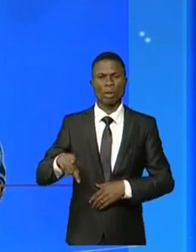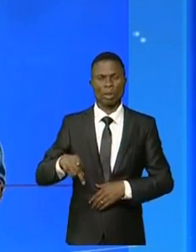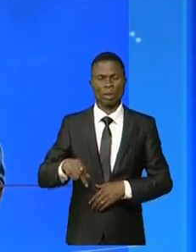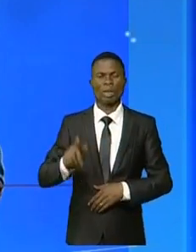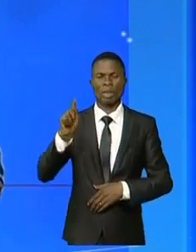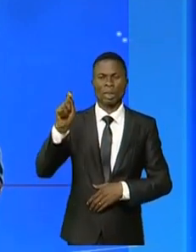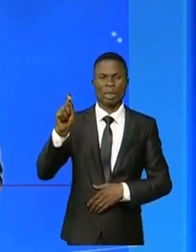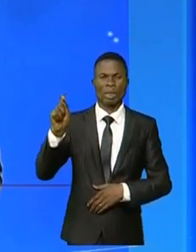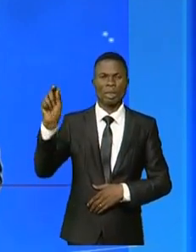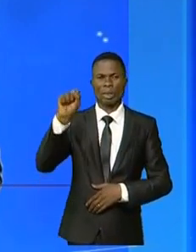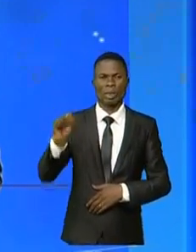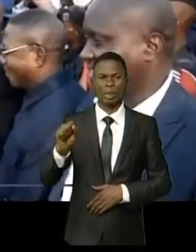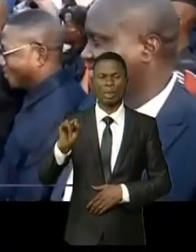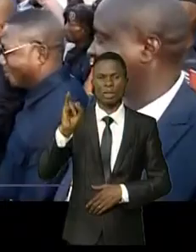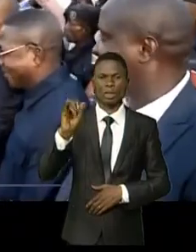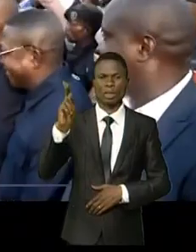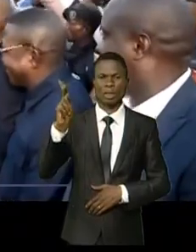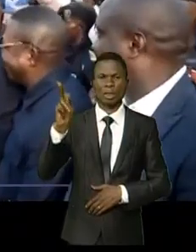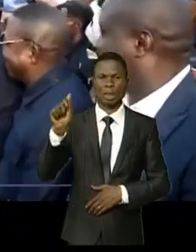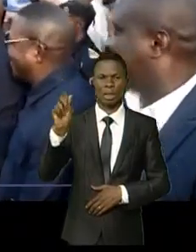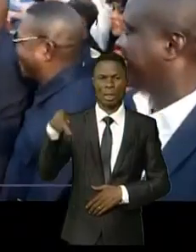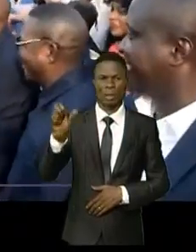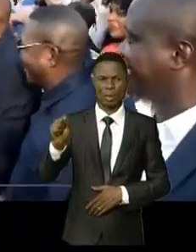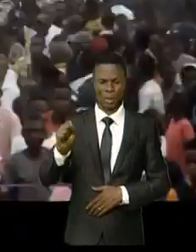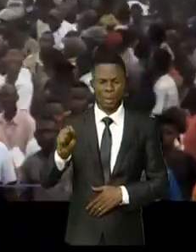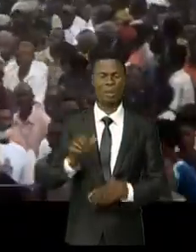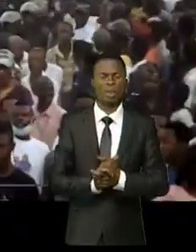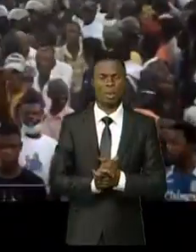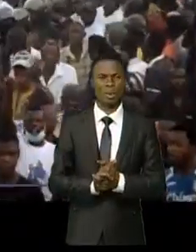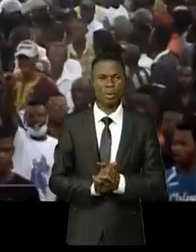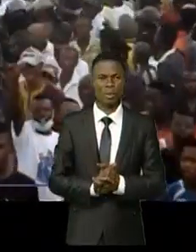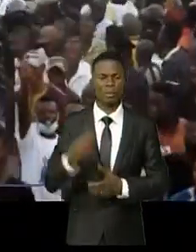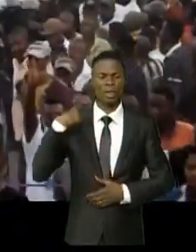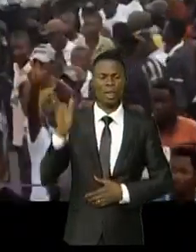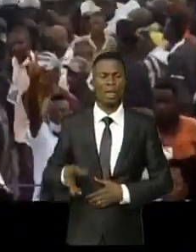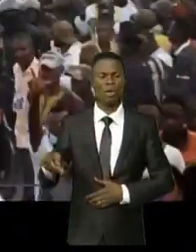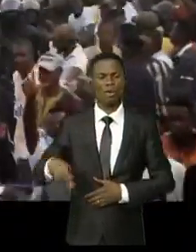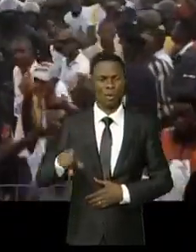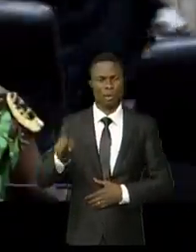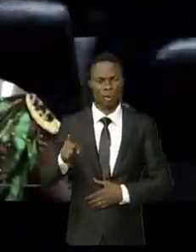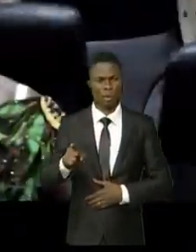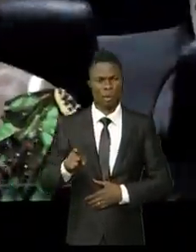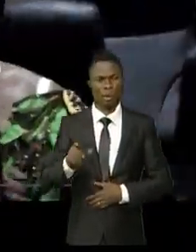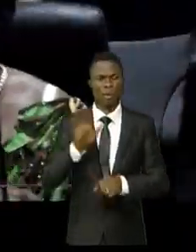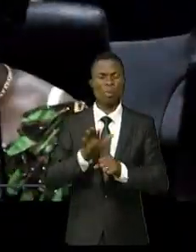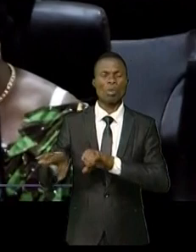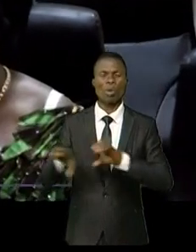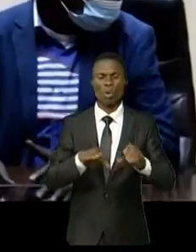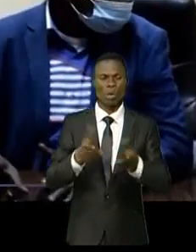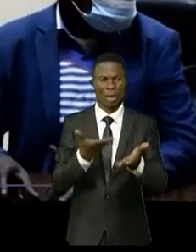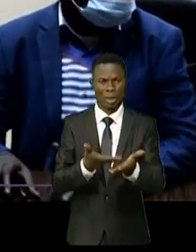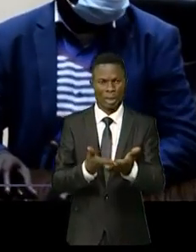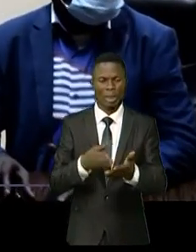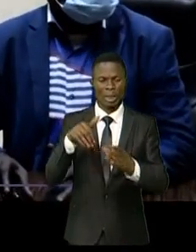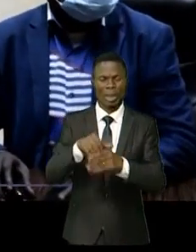Tikapa. Tôt rentré à Tikapa, chef-lieu de la province du Kasaï, le gouverneur Dieudonné Pieme a entrepris d'intenses activités sur terrain et dans son